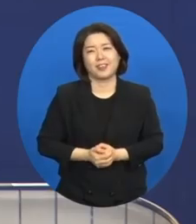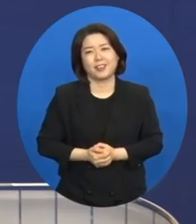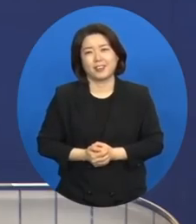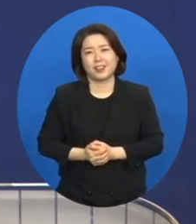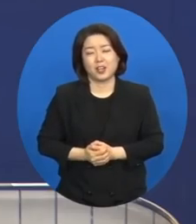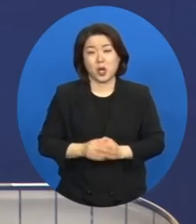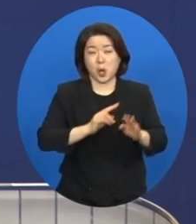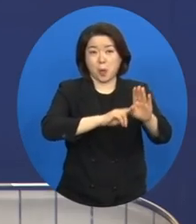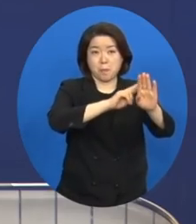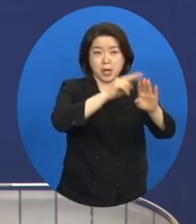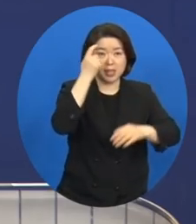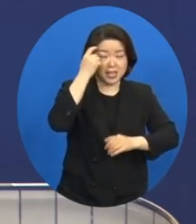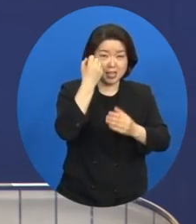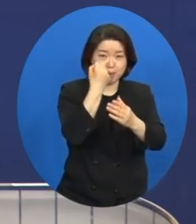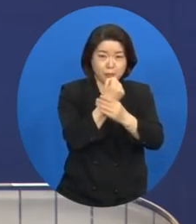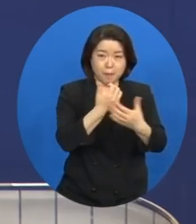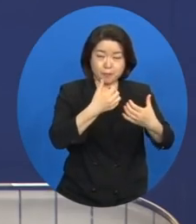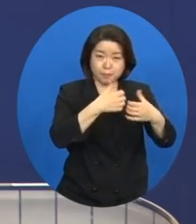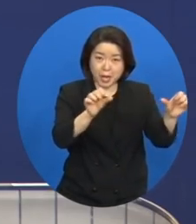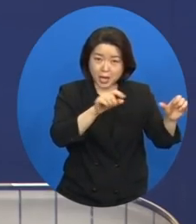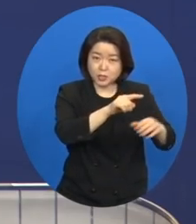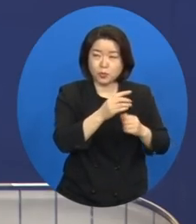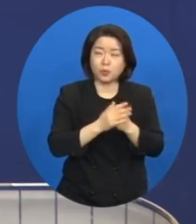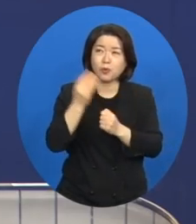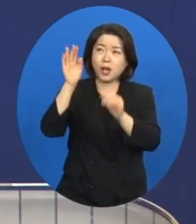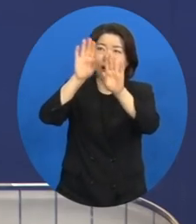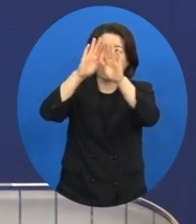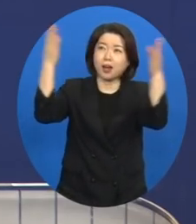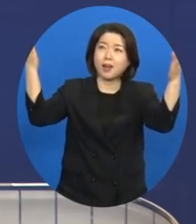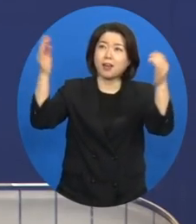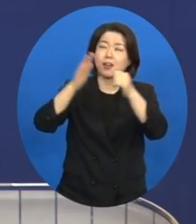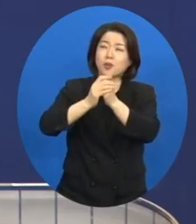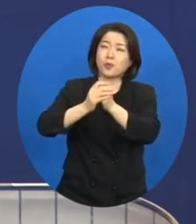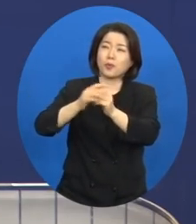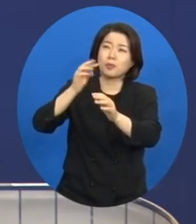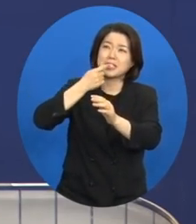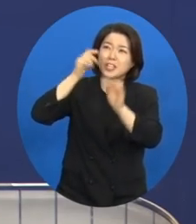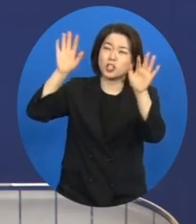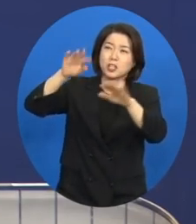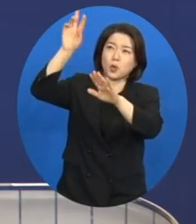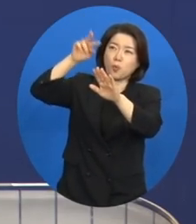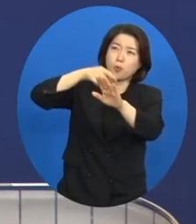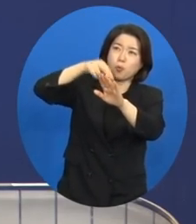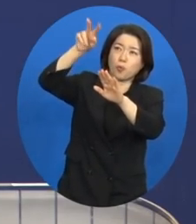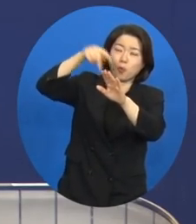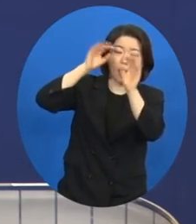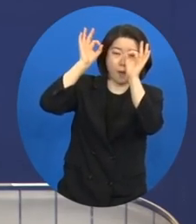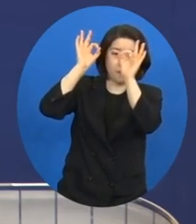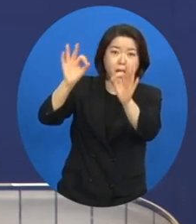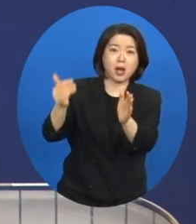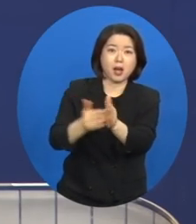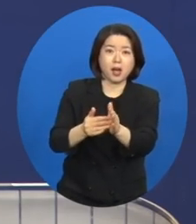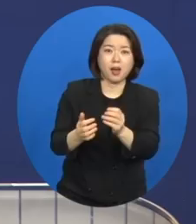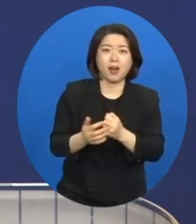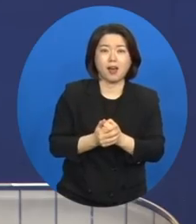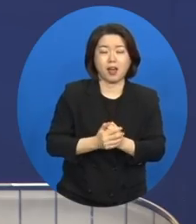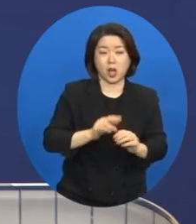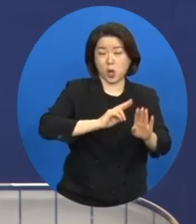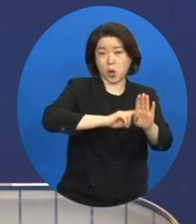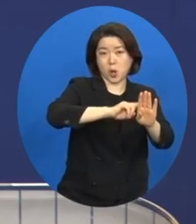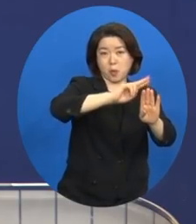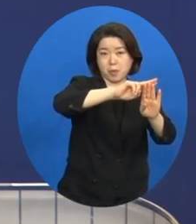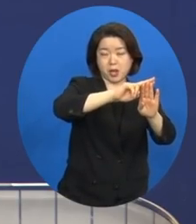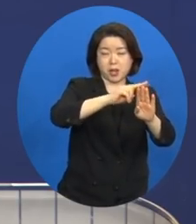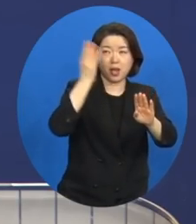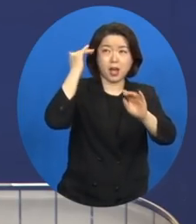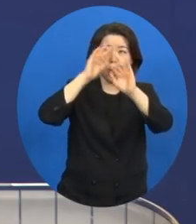깨지고 하늘이 열림을 보고 천사들이 오르락 내리락 하는 것을 보았습니다. 베델은 하늘과